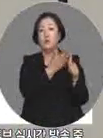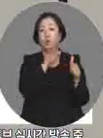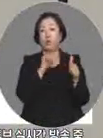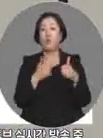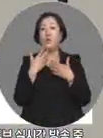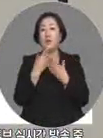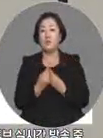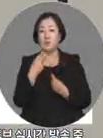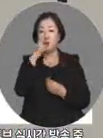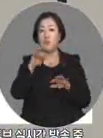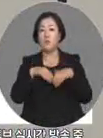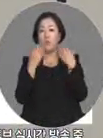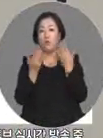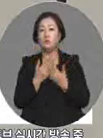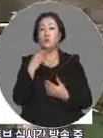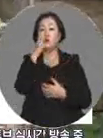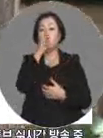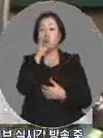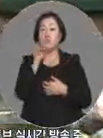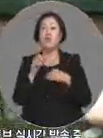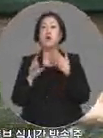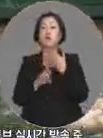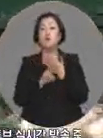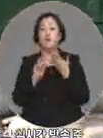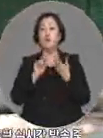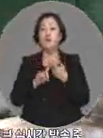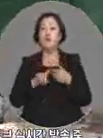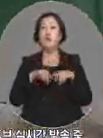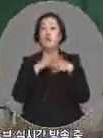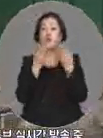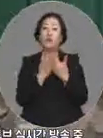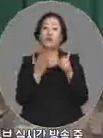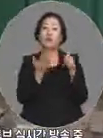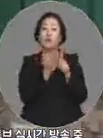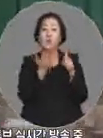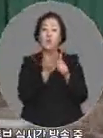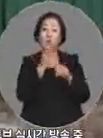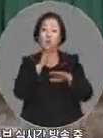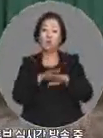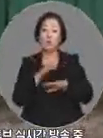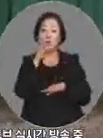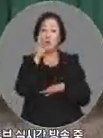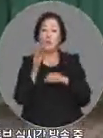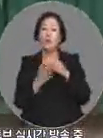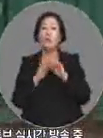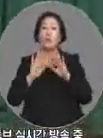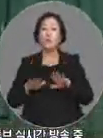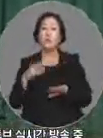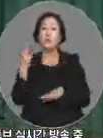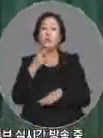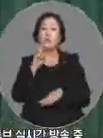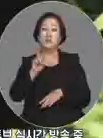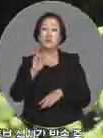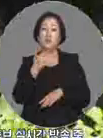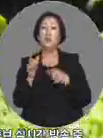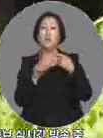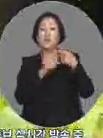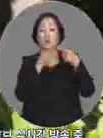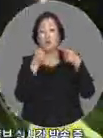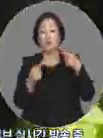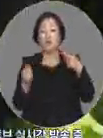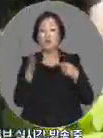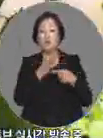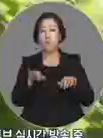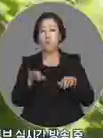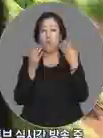안전관리를 전수조사하는 한편 무등록 사육농가 파악에 나섰습니다. 이런 가운데 오는 2026년 1월 1일부터 곰